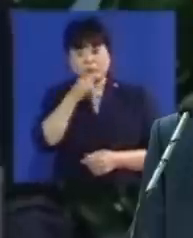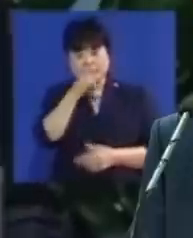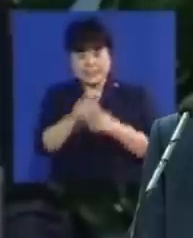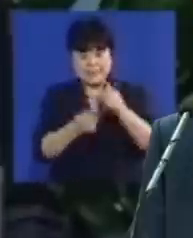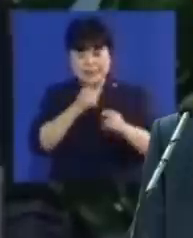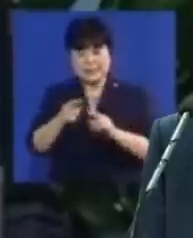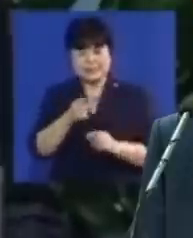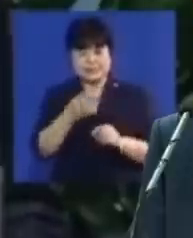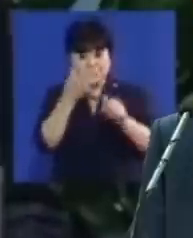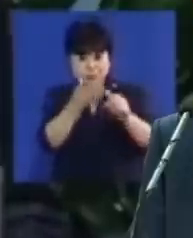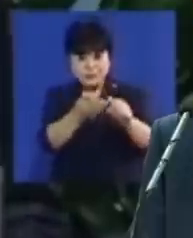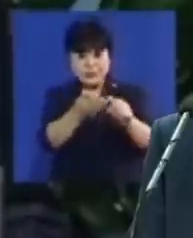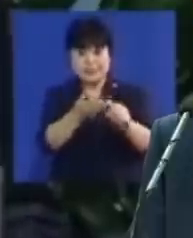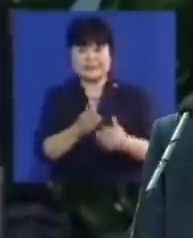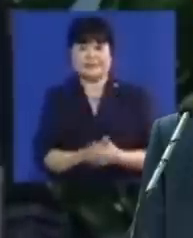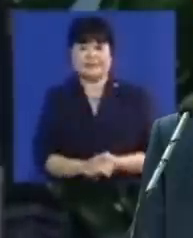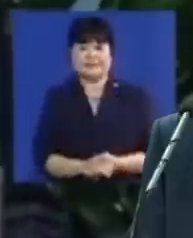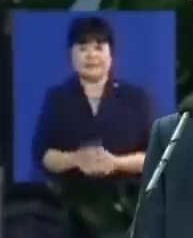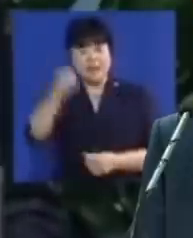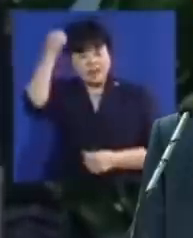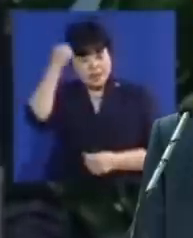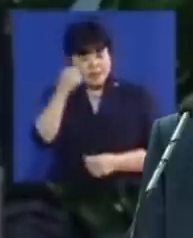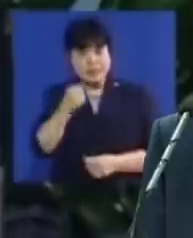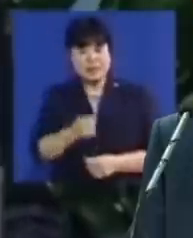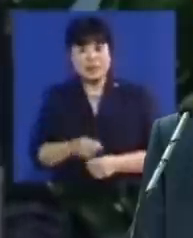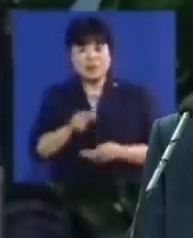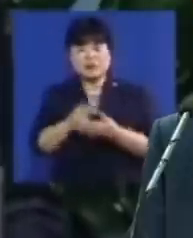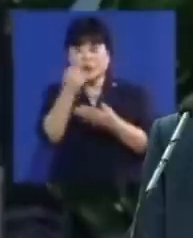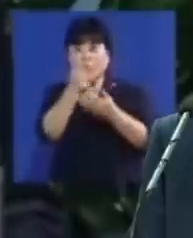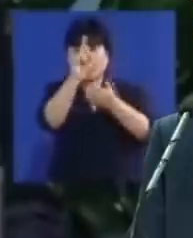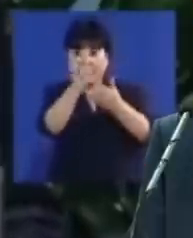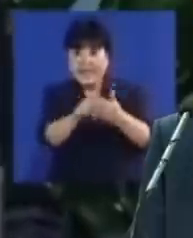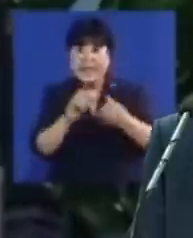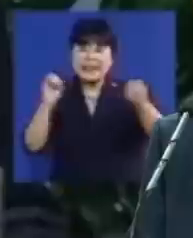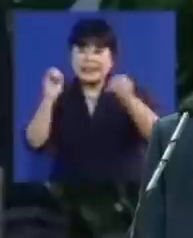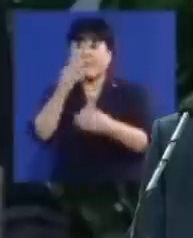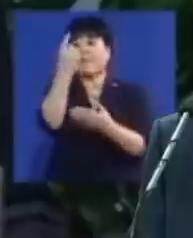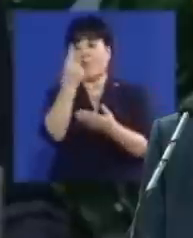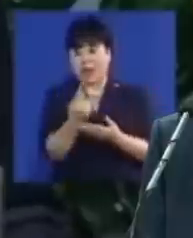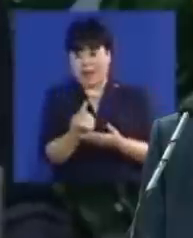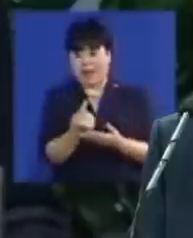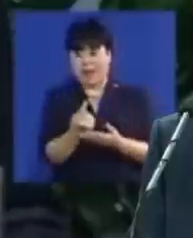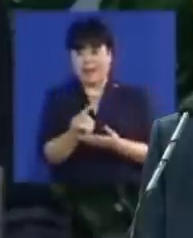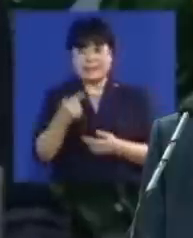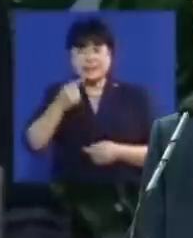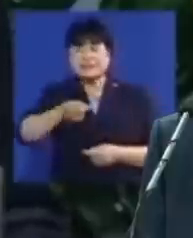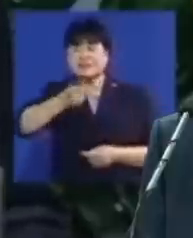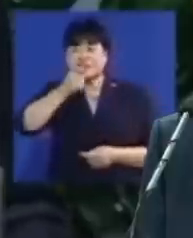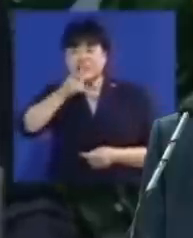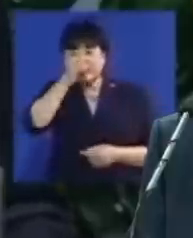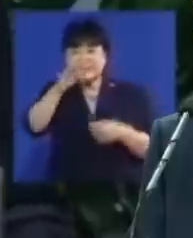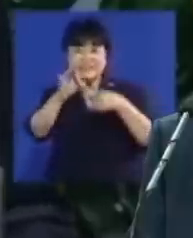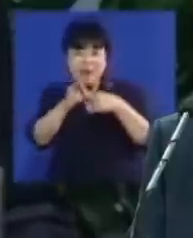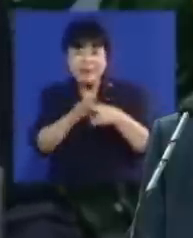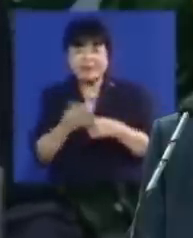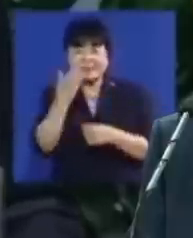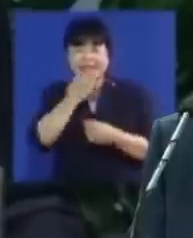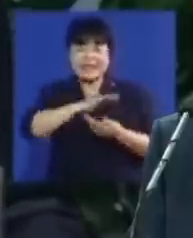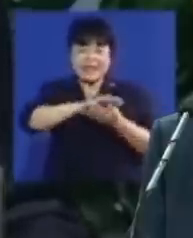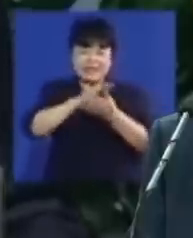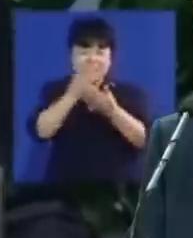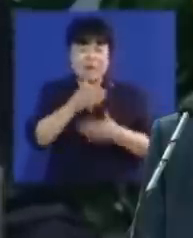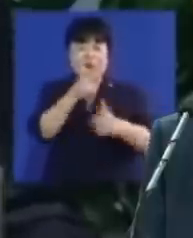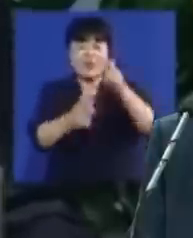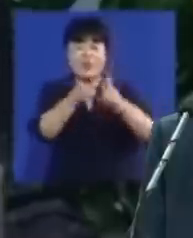하나님 말씀을 우리는 기억해야 되는 것입니다. 문제가 오면 해답도 온다. 쓴 연못이 있으면 그를 달게 하는